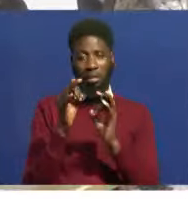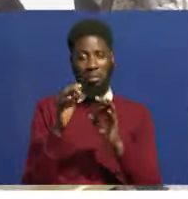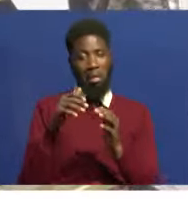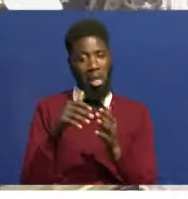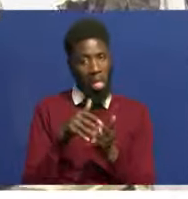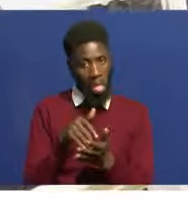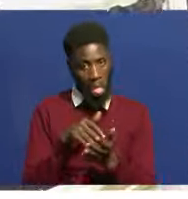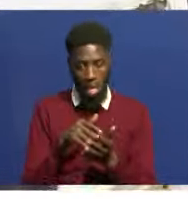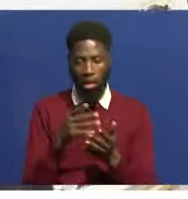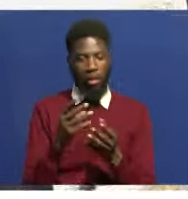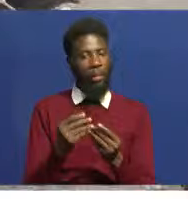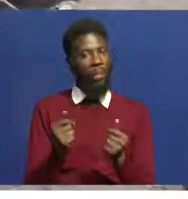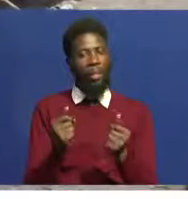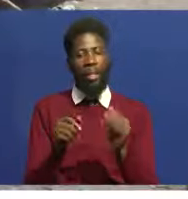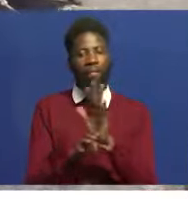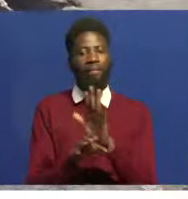imeishae kurziinani